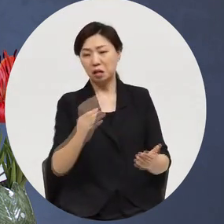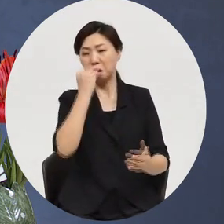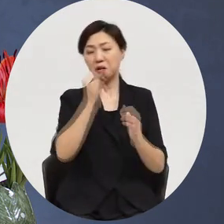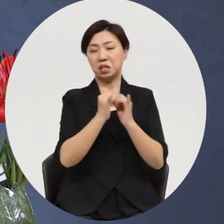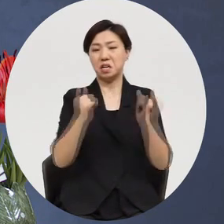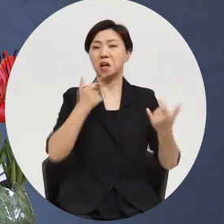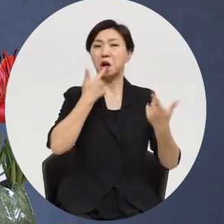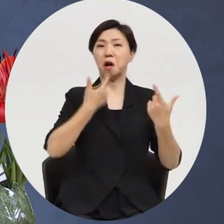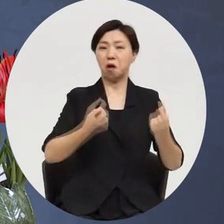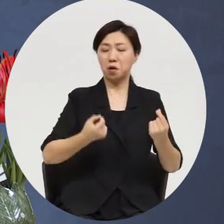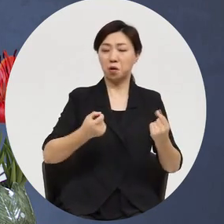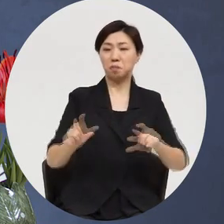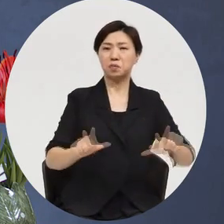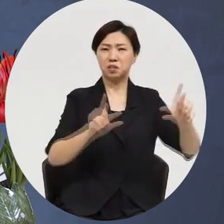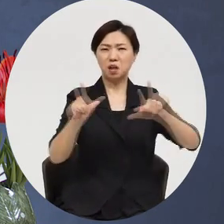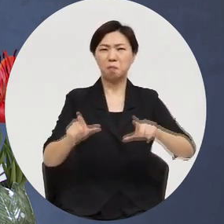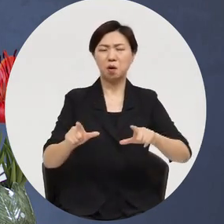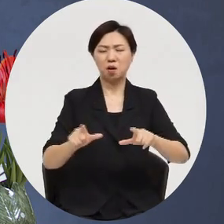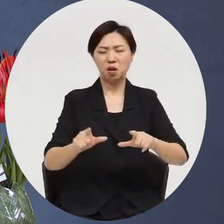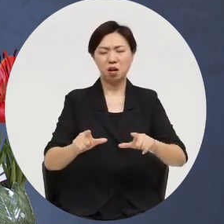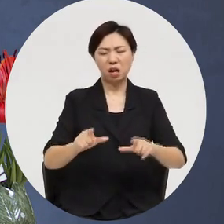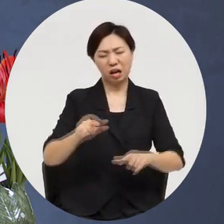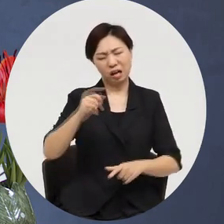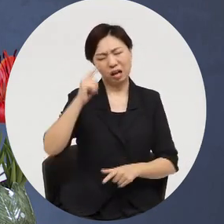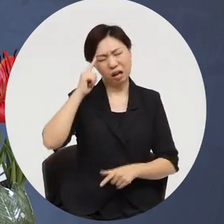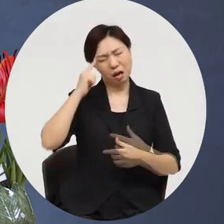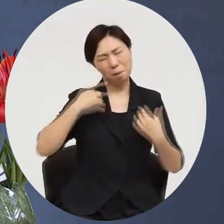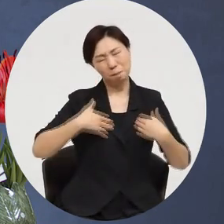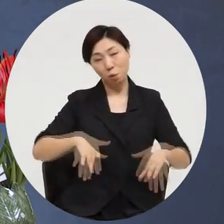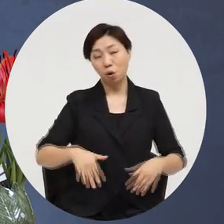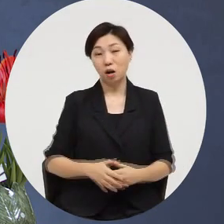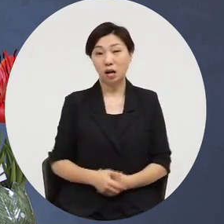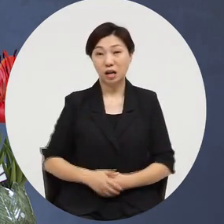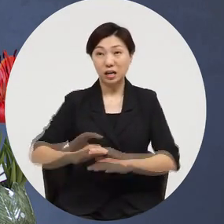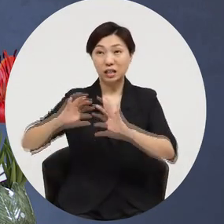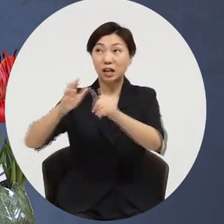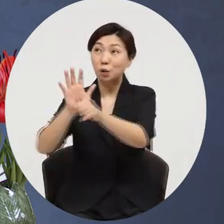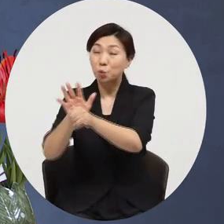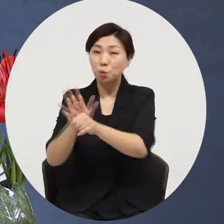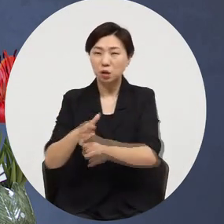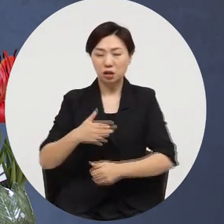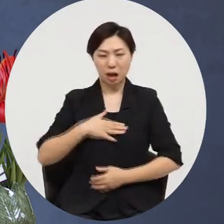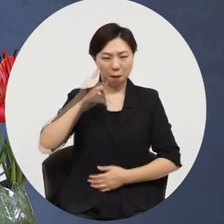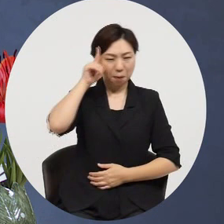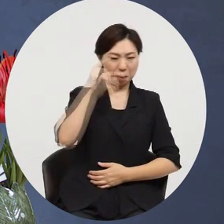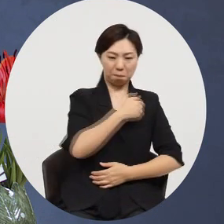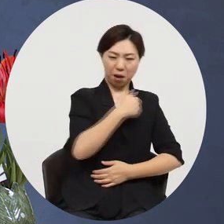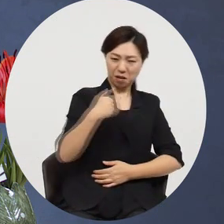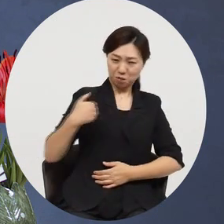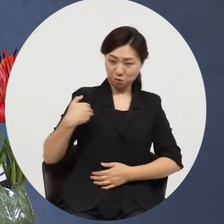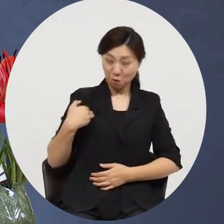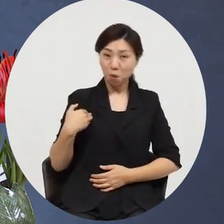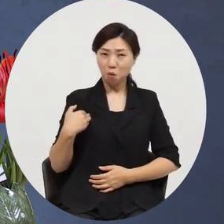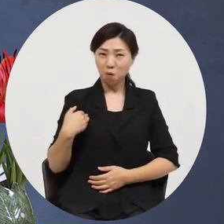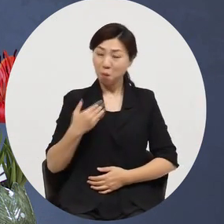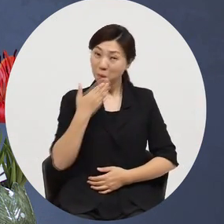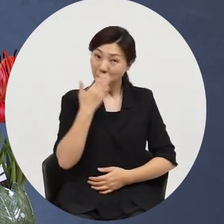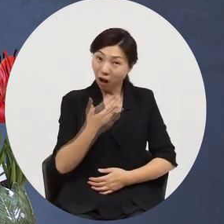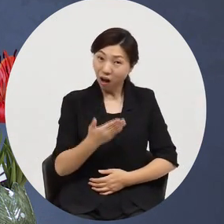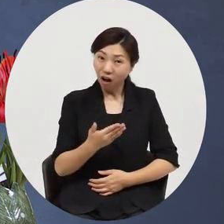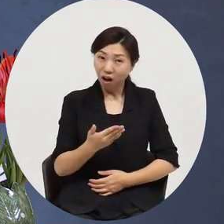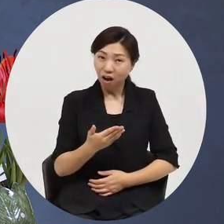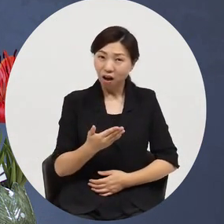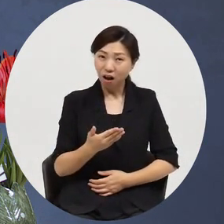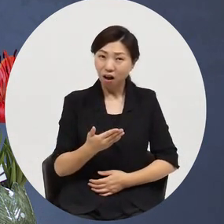내려고 그렇게 하면 인생이 피곤해지는 거예요. 세상에도 도움이 되고 나도 만족해야 만족할